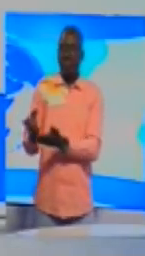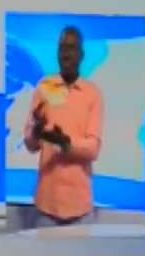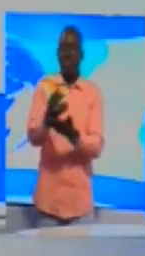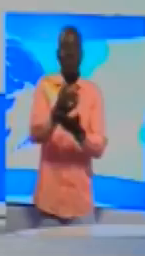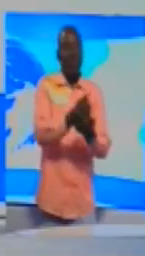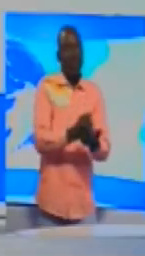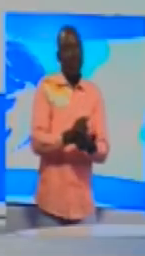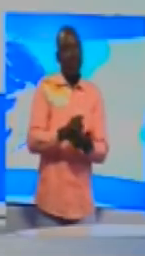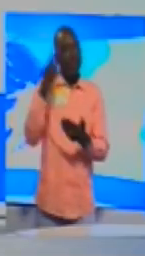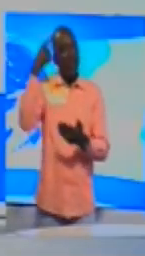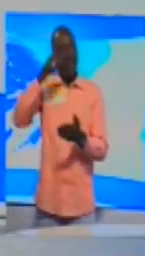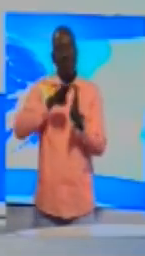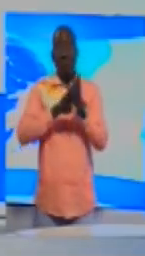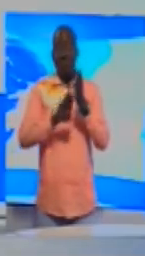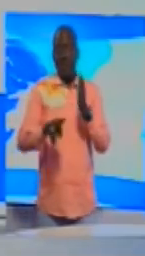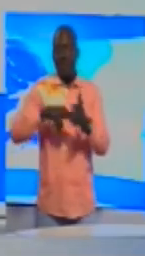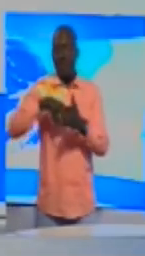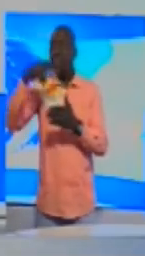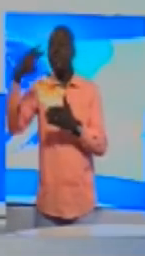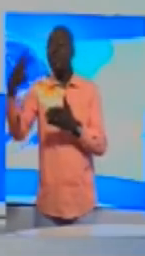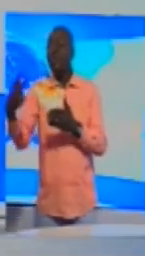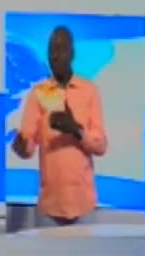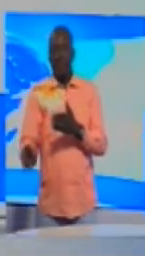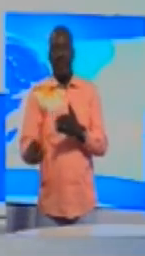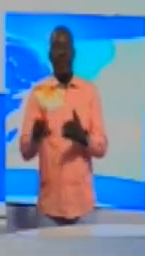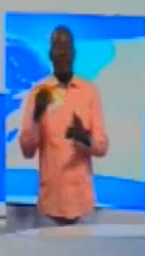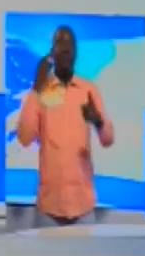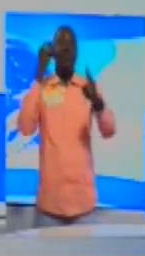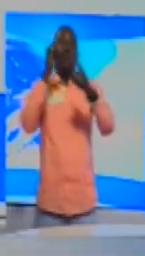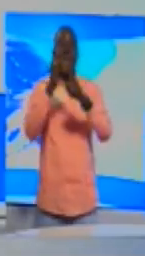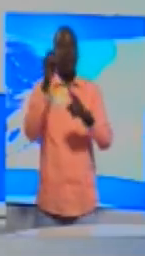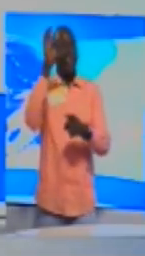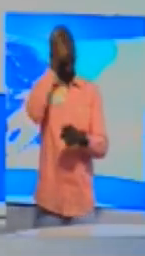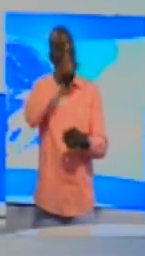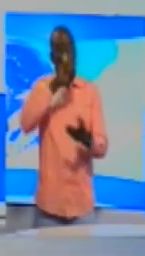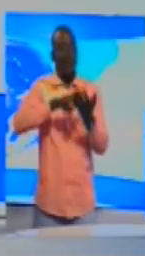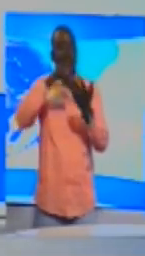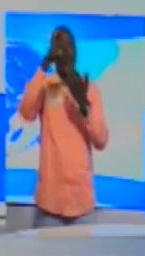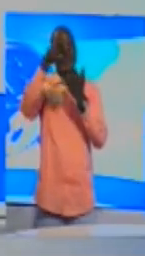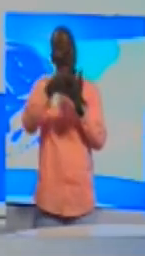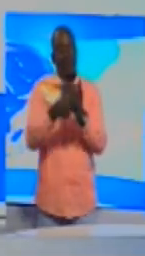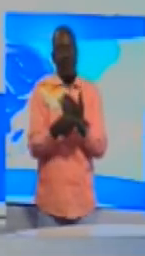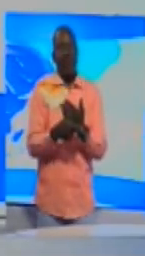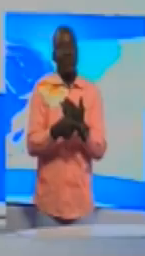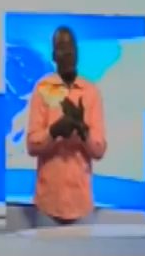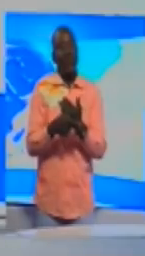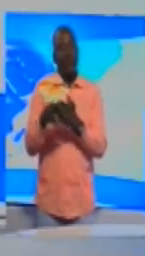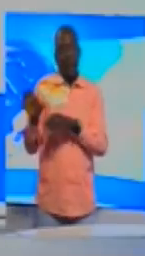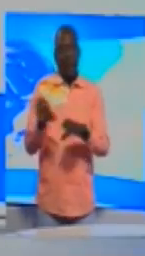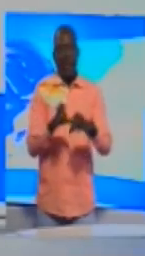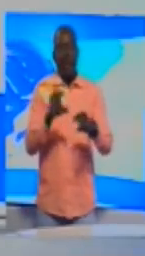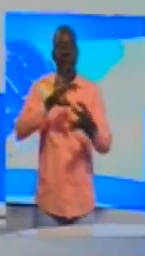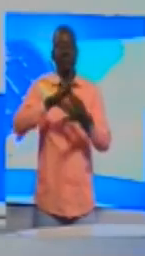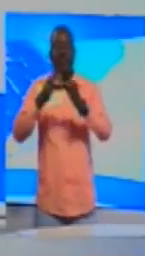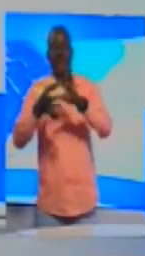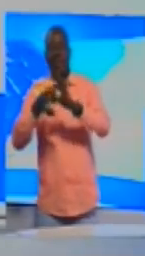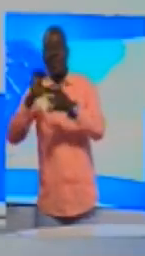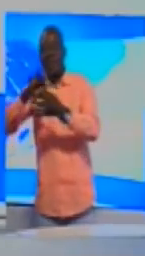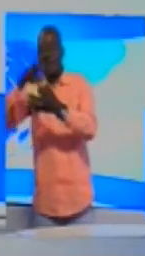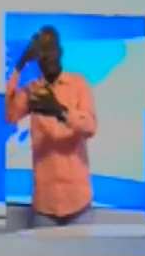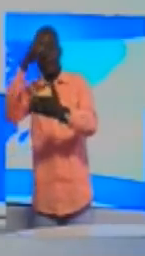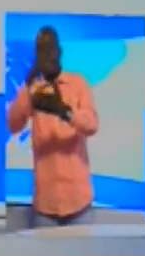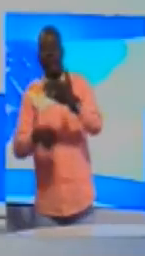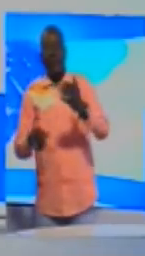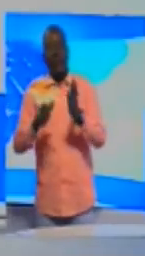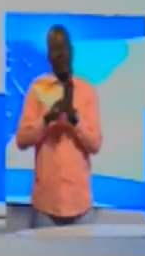et minimiser les pertes. C'est l'objectif recherché par le projet intitulé « Intensifier les chaînes de valeur du maïs